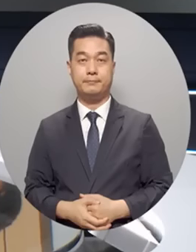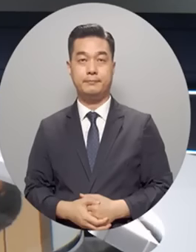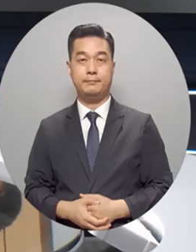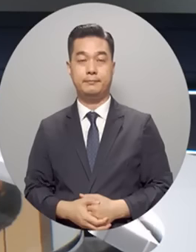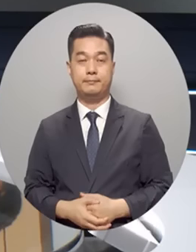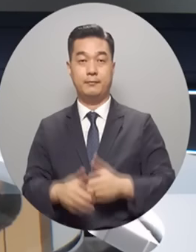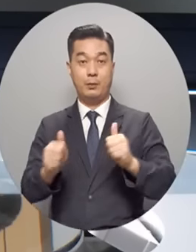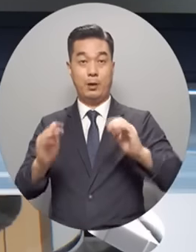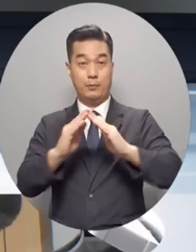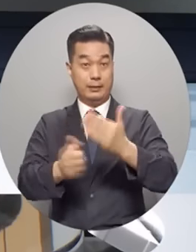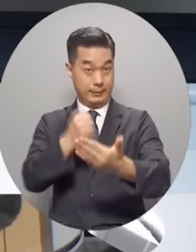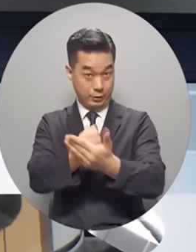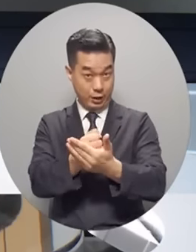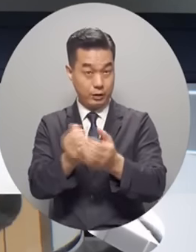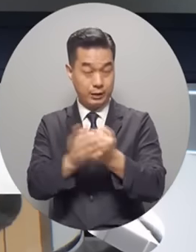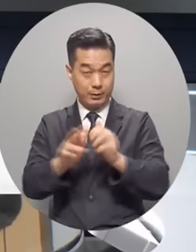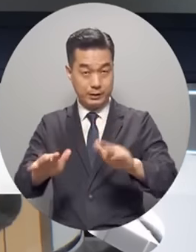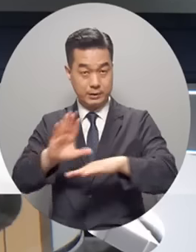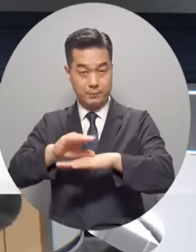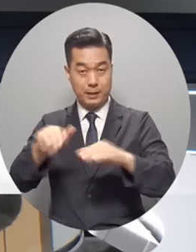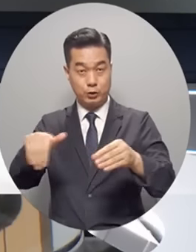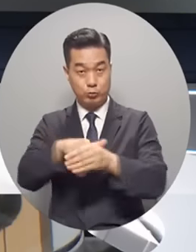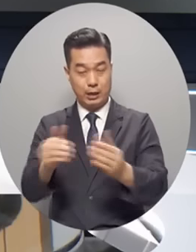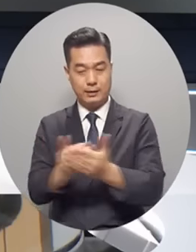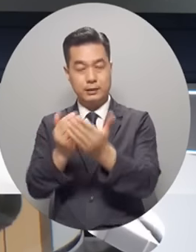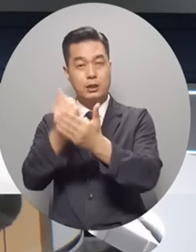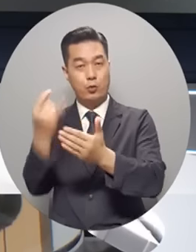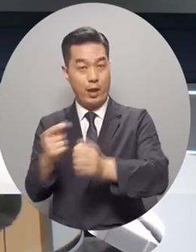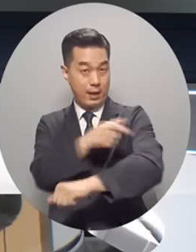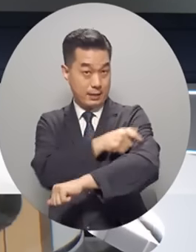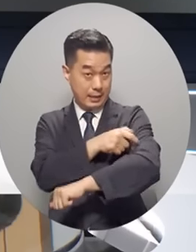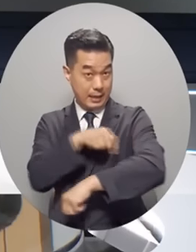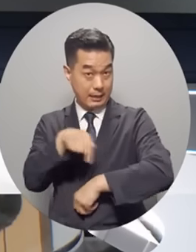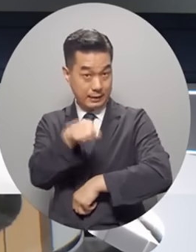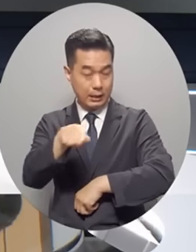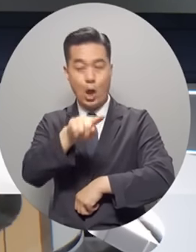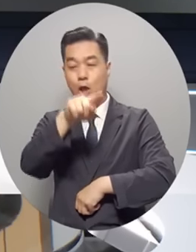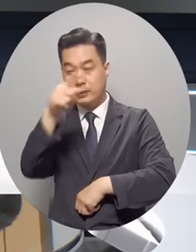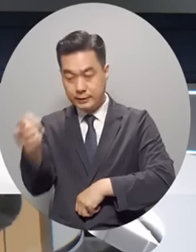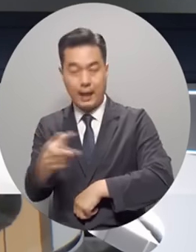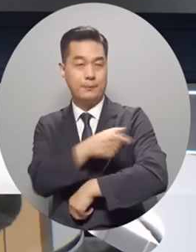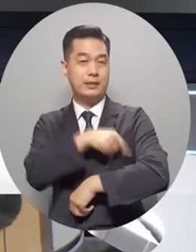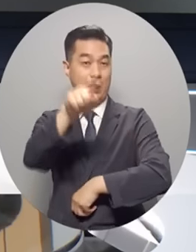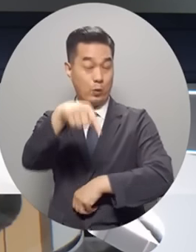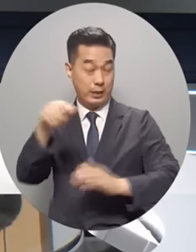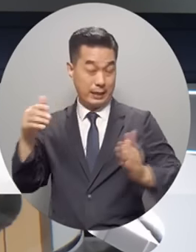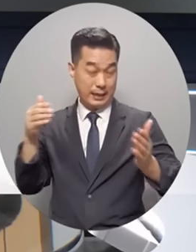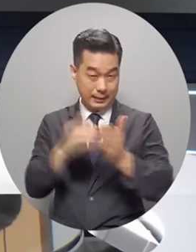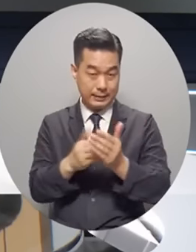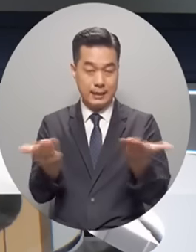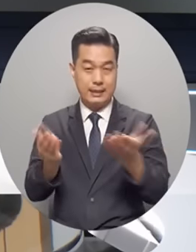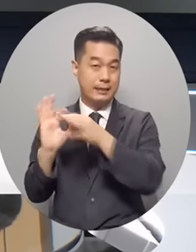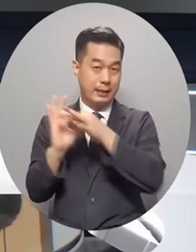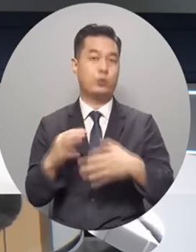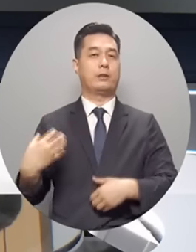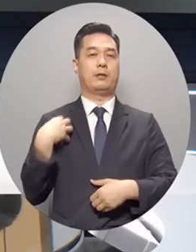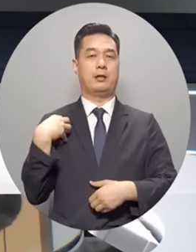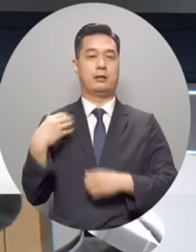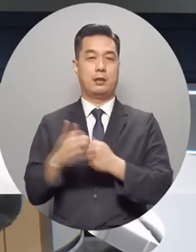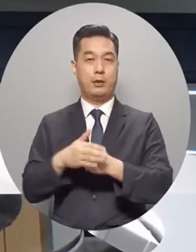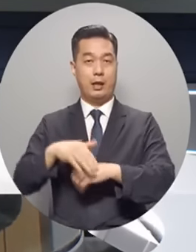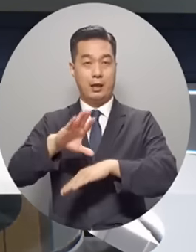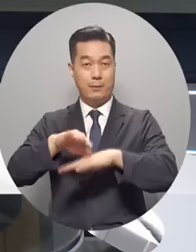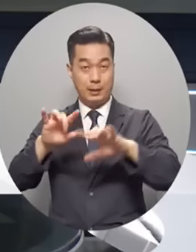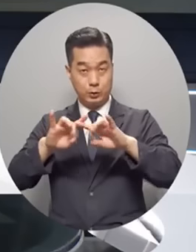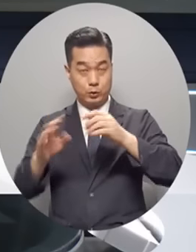법원 결정에 따라 현 방송문화진흥회 이사진은 후임이 올 때까지 직무를 계속 수행합니다 방통이서는